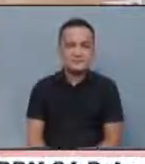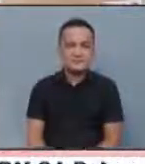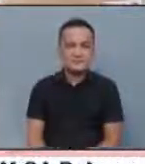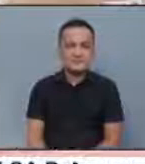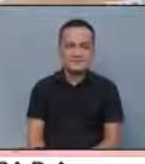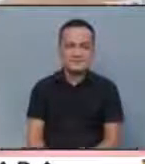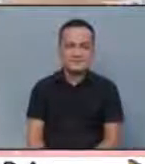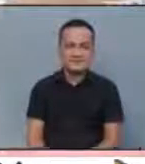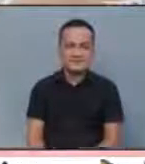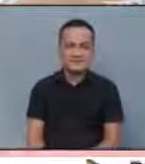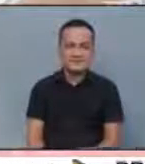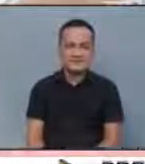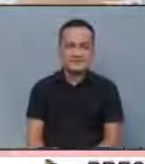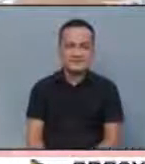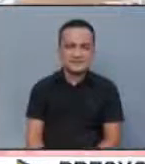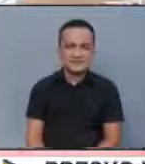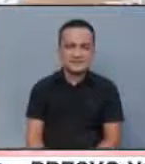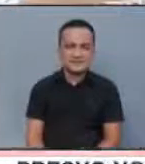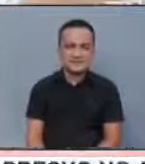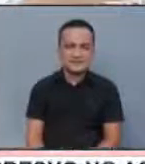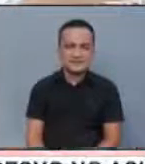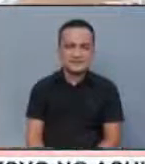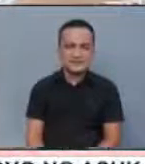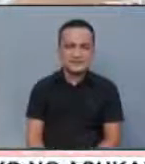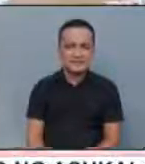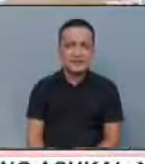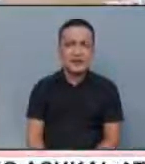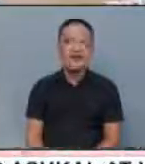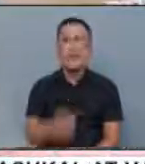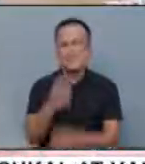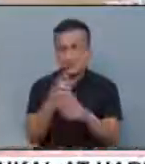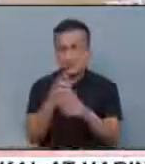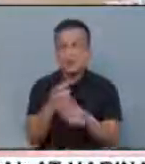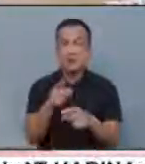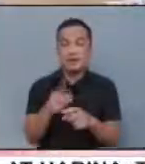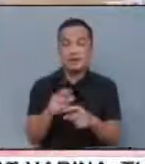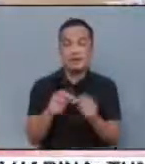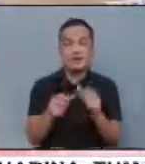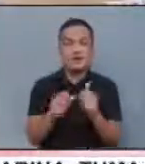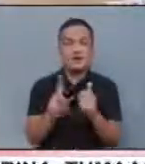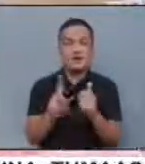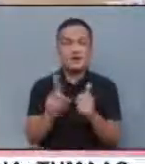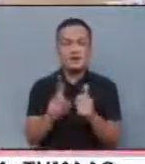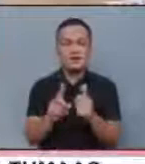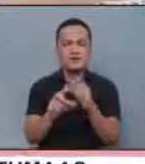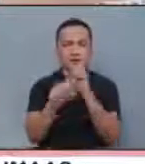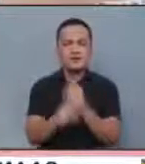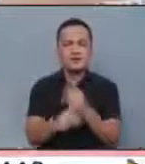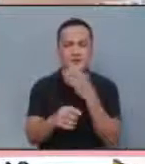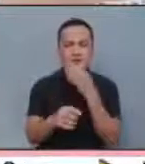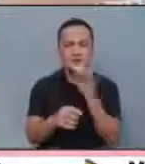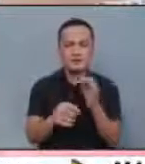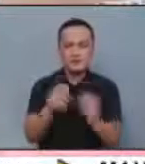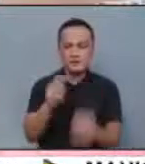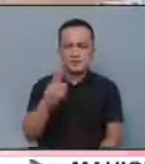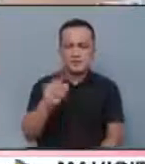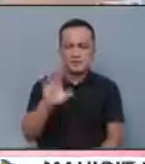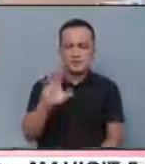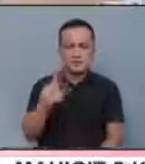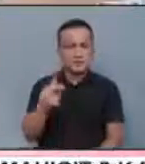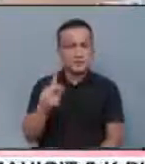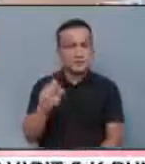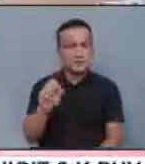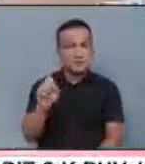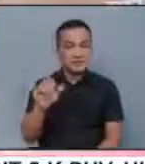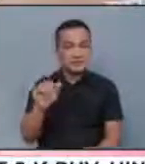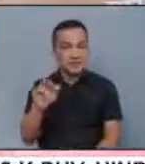Oh, medyo mahihirapan, no? Pero sige, ito na lang. Ano ba yung usually na favorite tricks na ginagawa ni Cyra? Kasi of course,